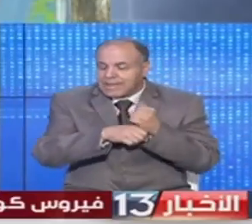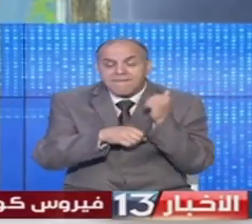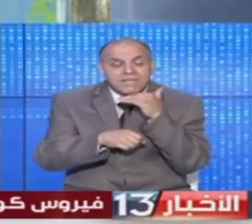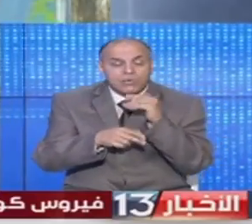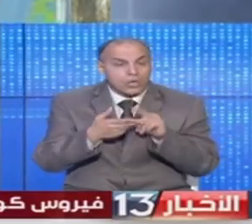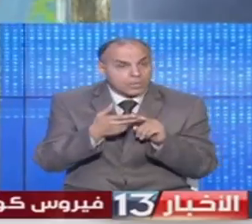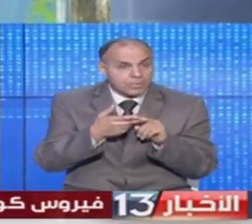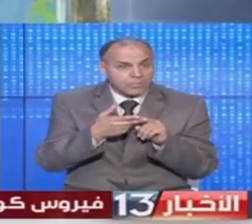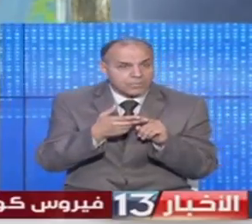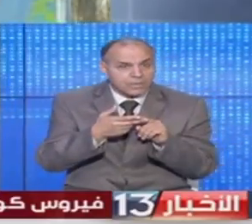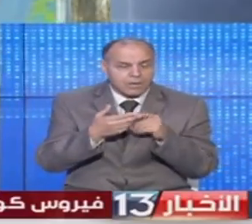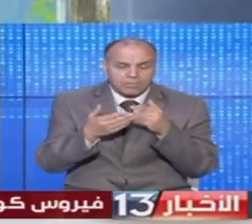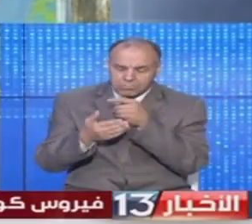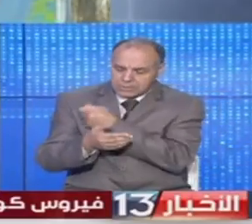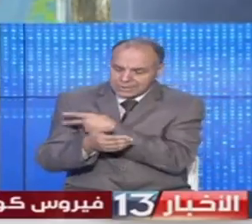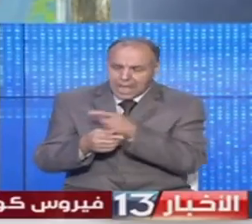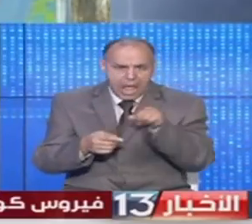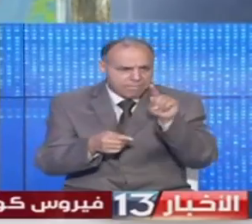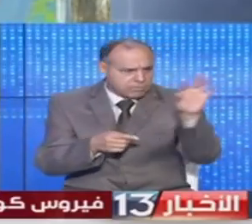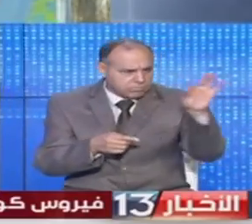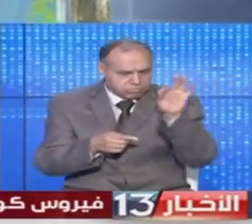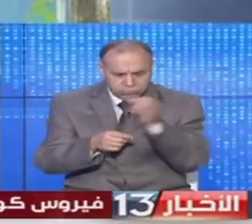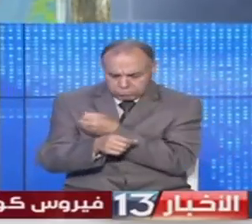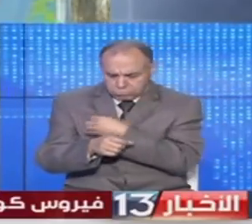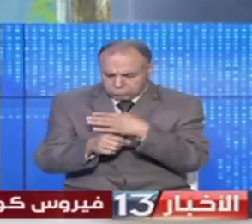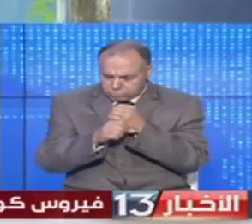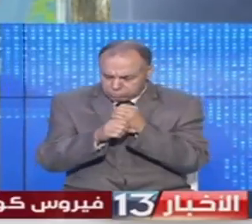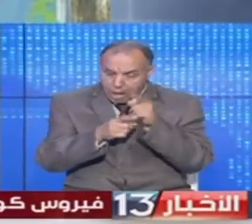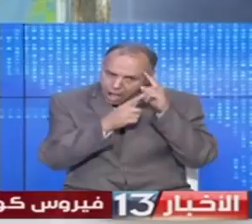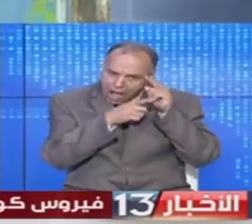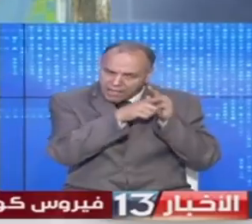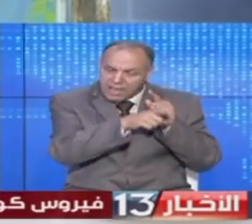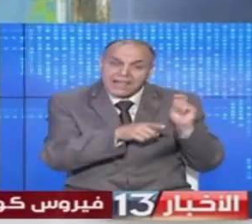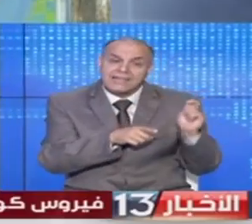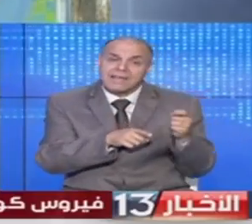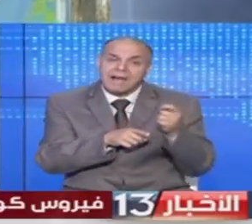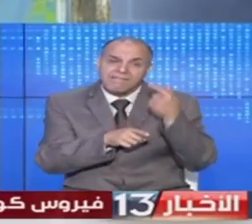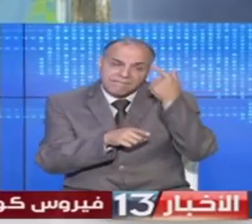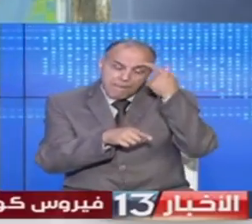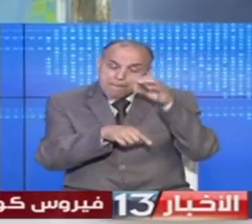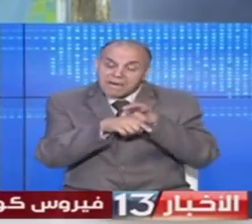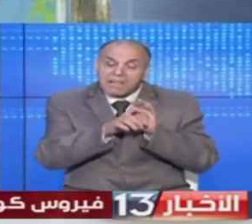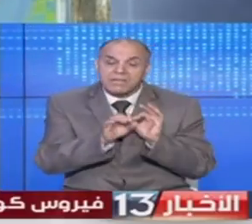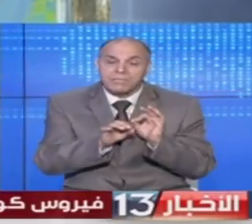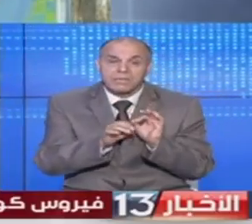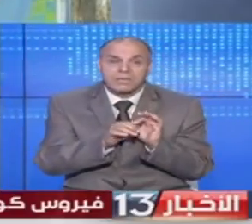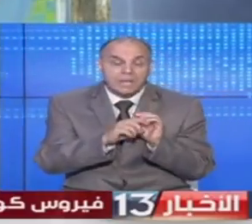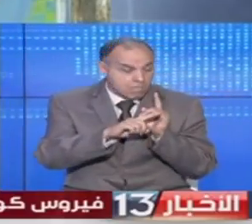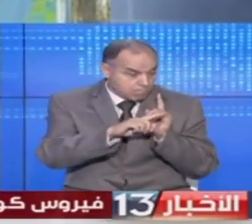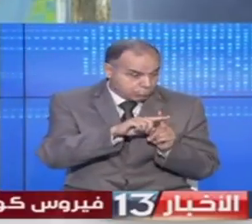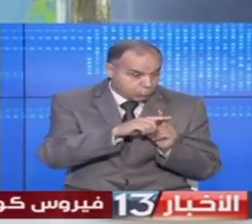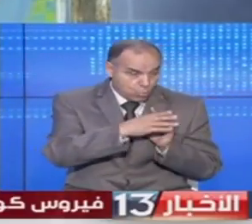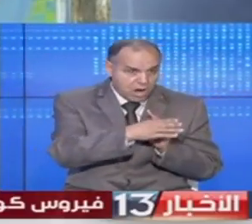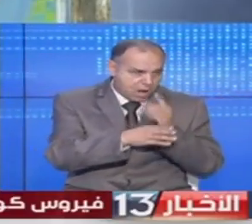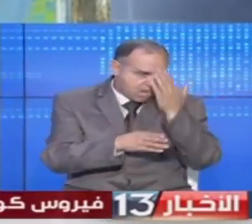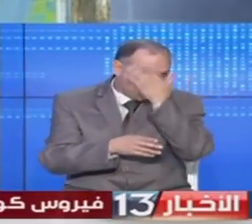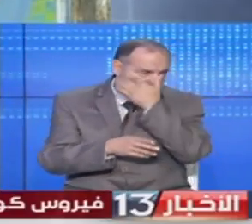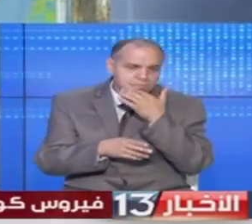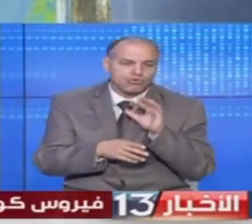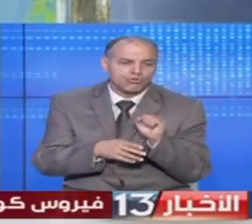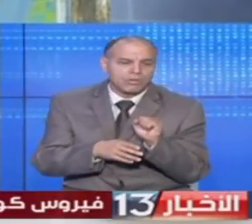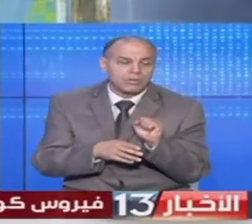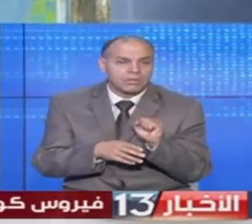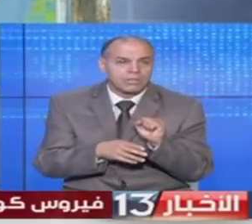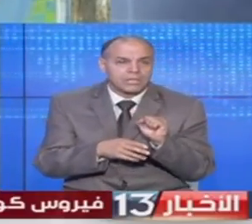كيف معينه من الف اللي يعتمد عليه بشان تعرفوا على الحالات المرضيه كان هو ايجابي تحالف الحاله المرضيه